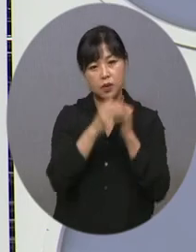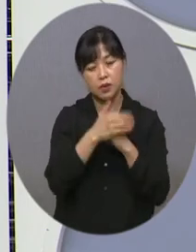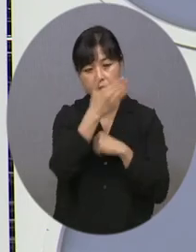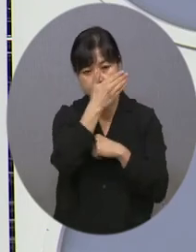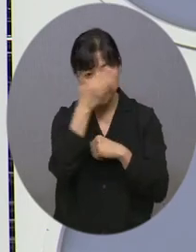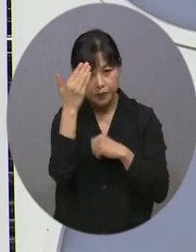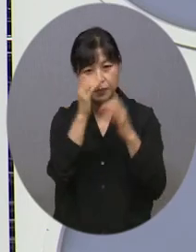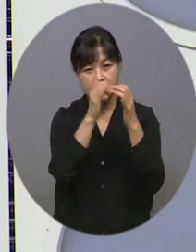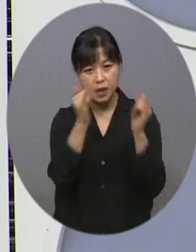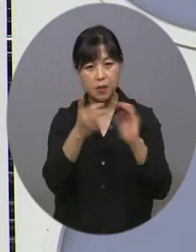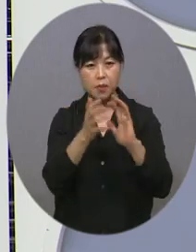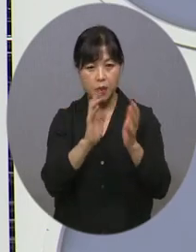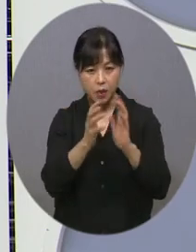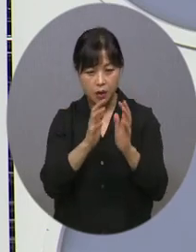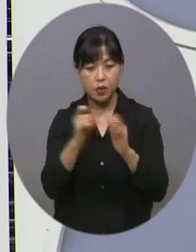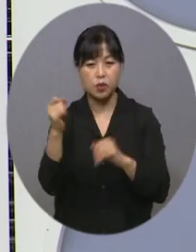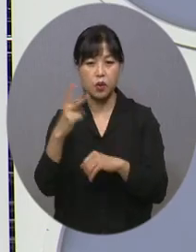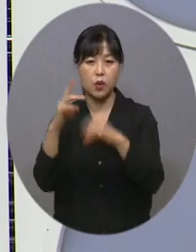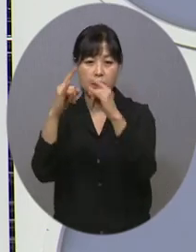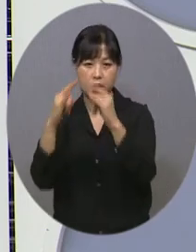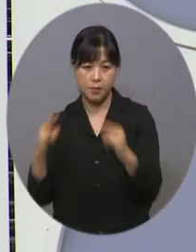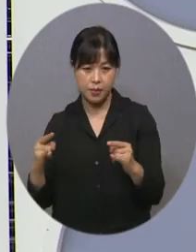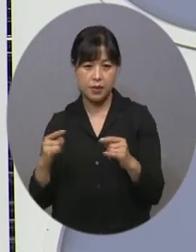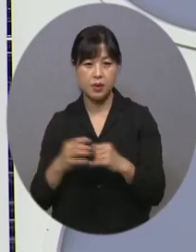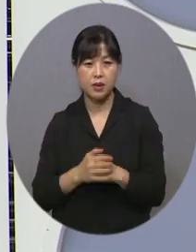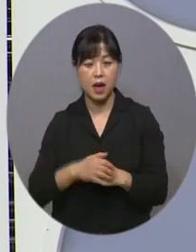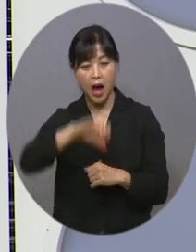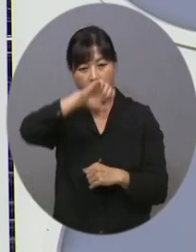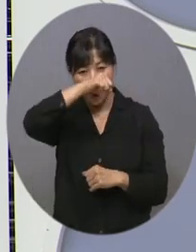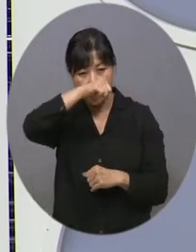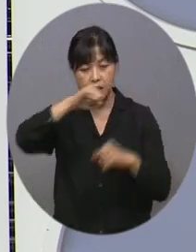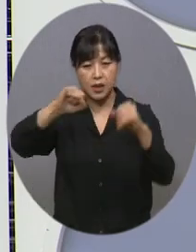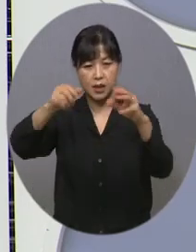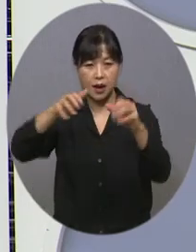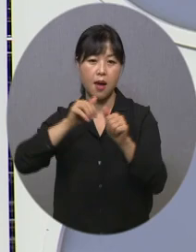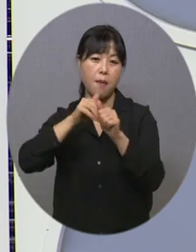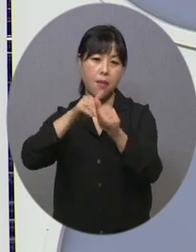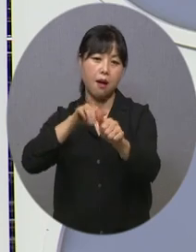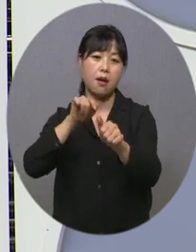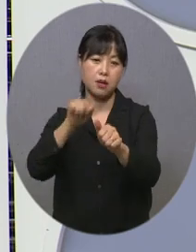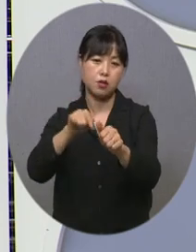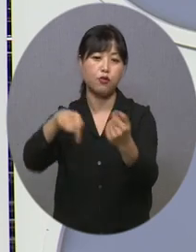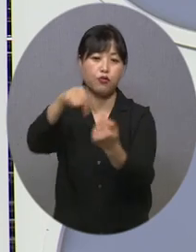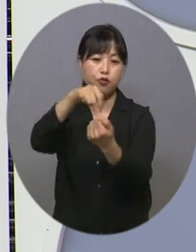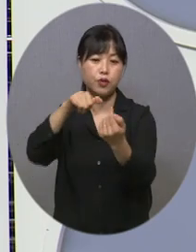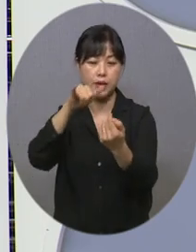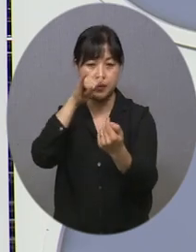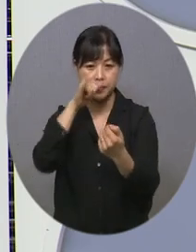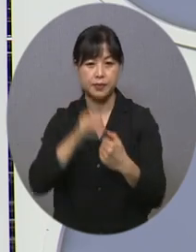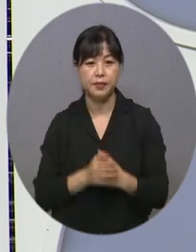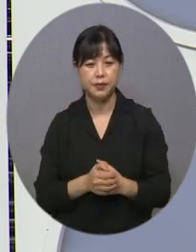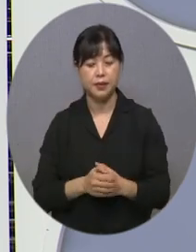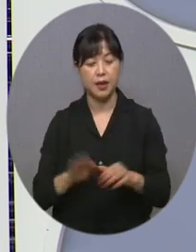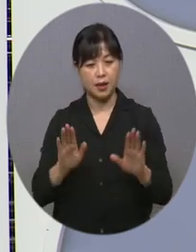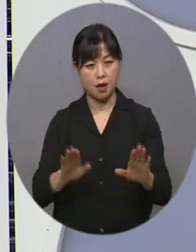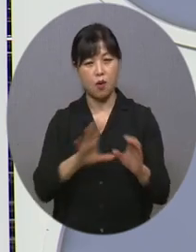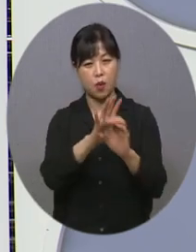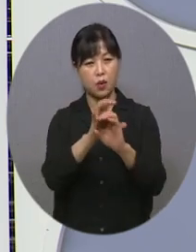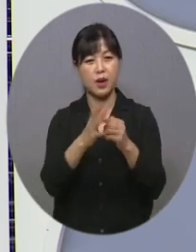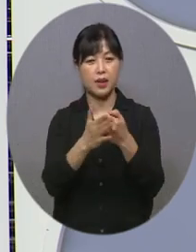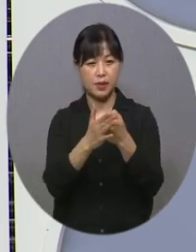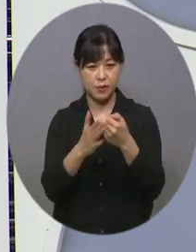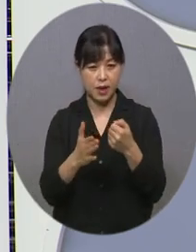청년 캠프 이런 것도 이제 아프리카 현지에 파견을 해서 하고 있습니다. 그런데 금년에 이제 코로나 때문에